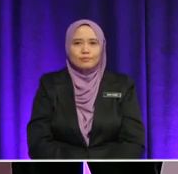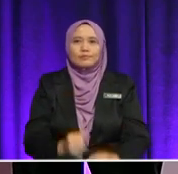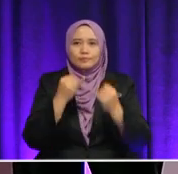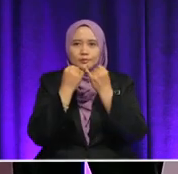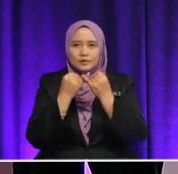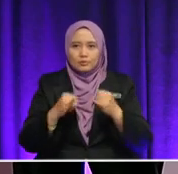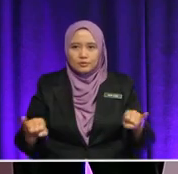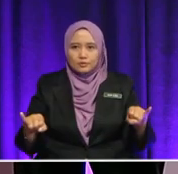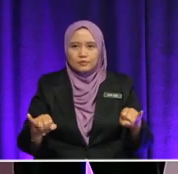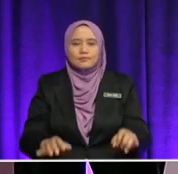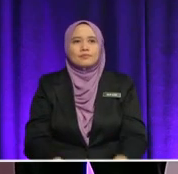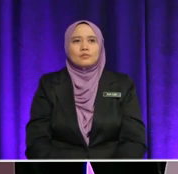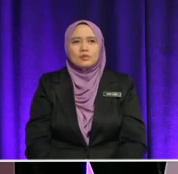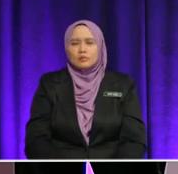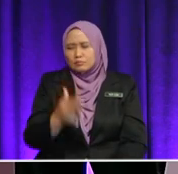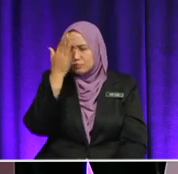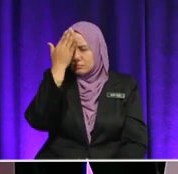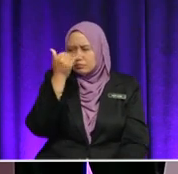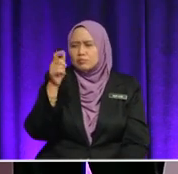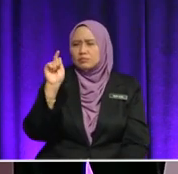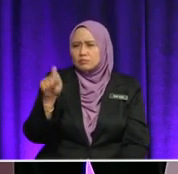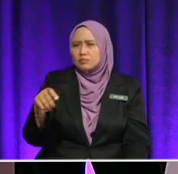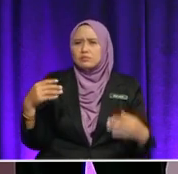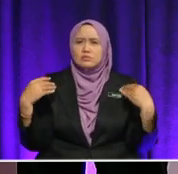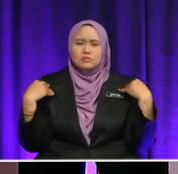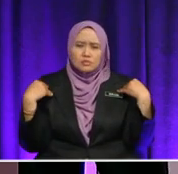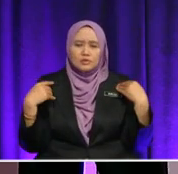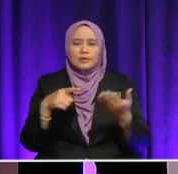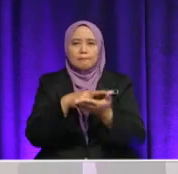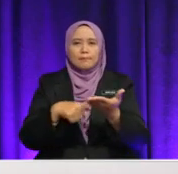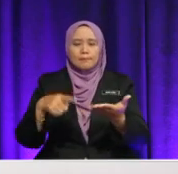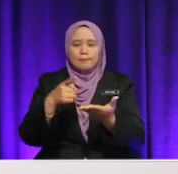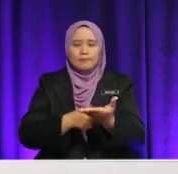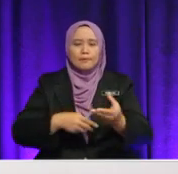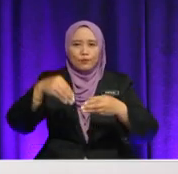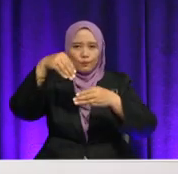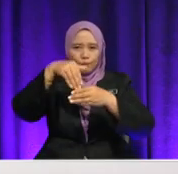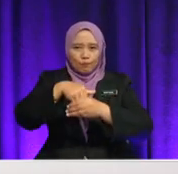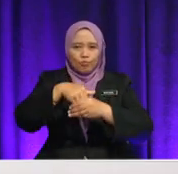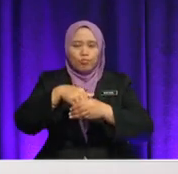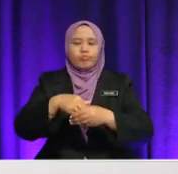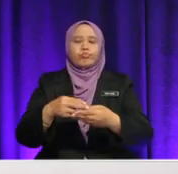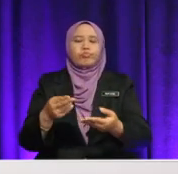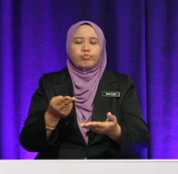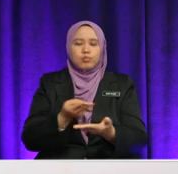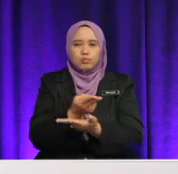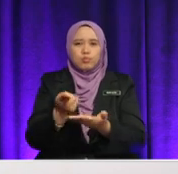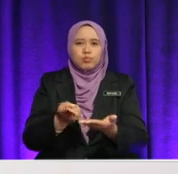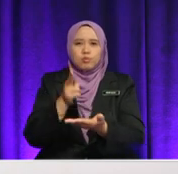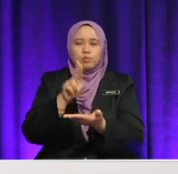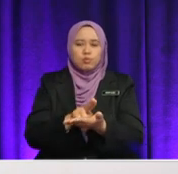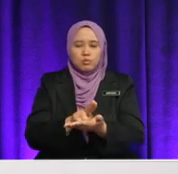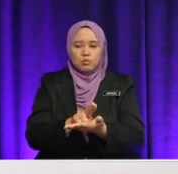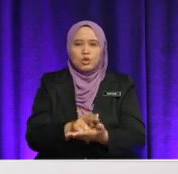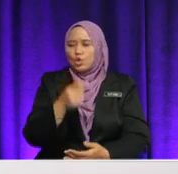Kenapa perlu ada Pengaraian umum yang pertama perlu diadakan bagi merintis jalan ke arah kemerdekaannya